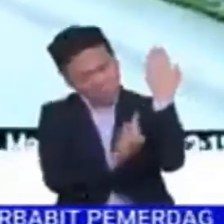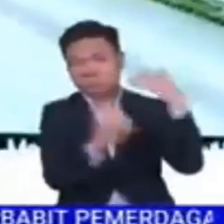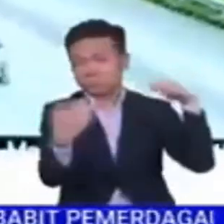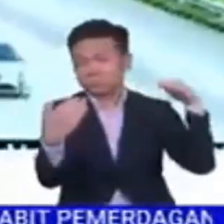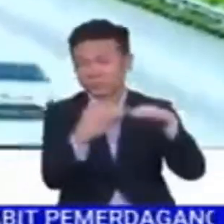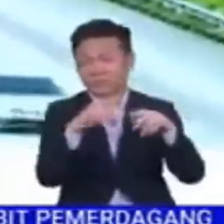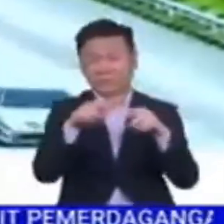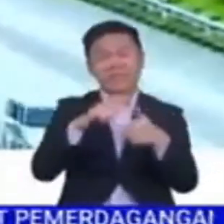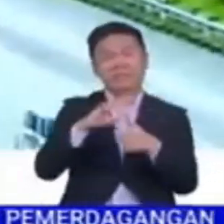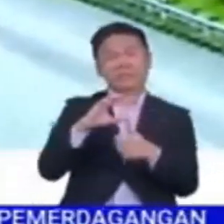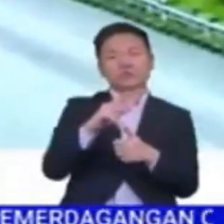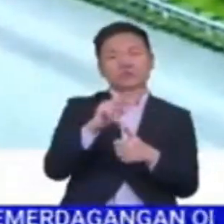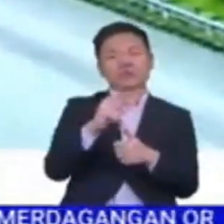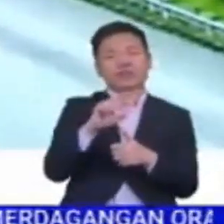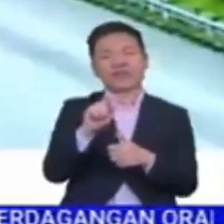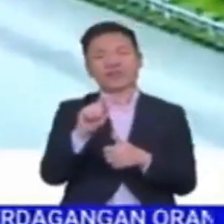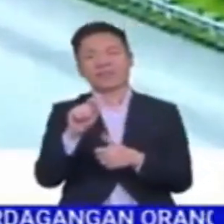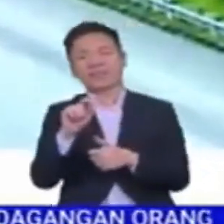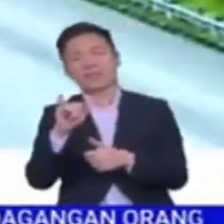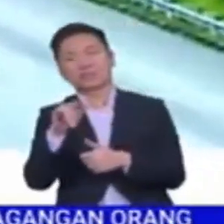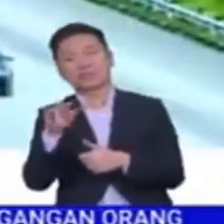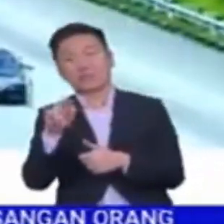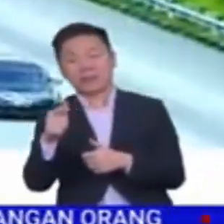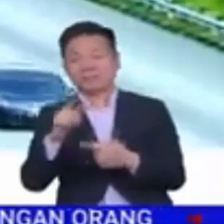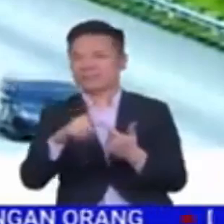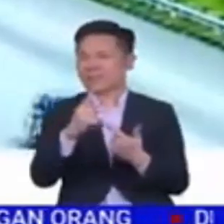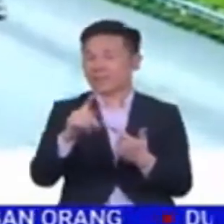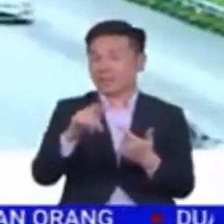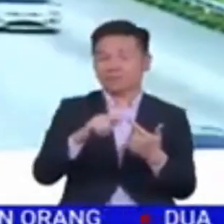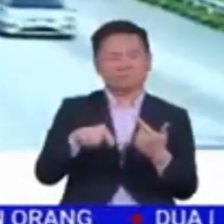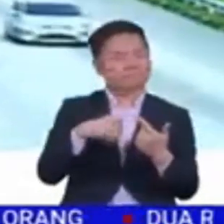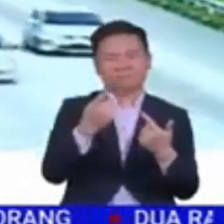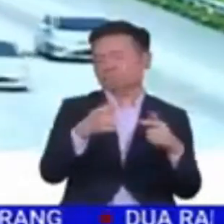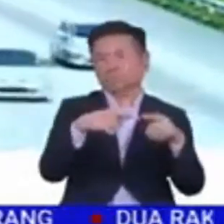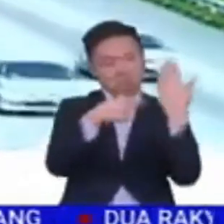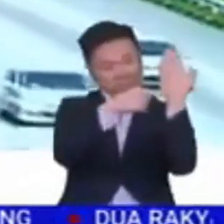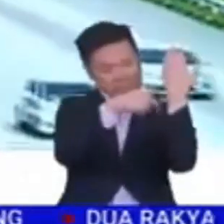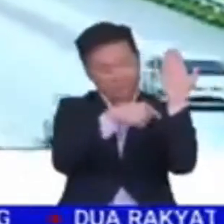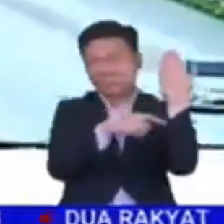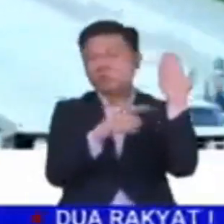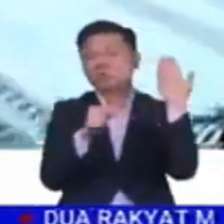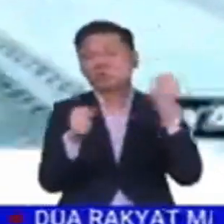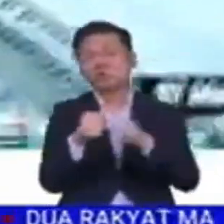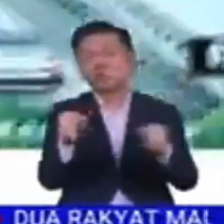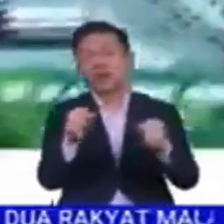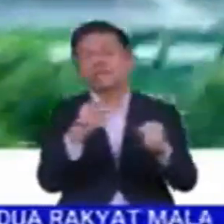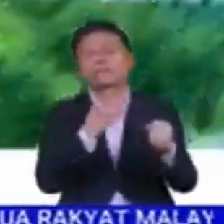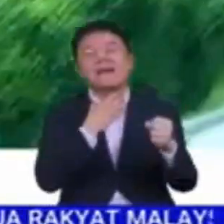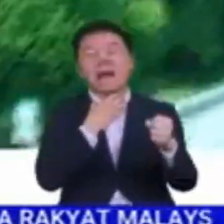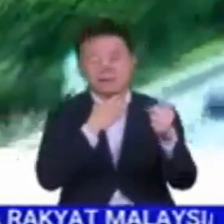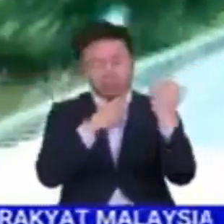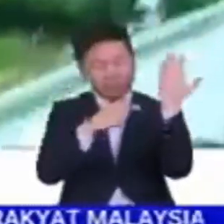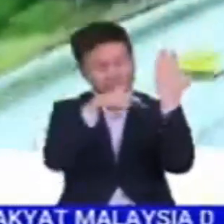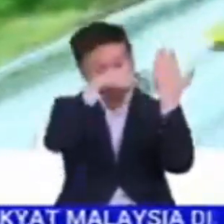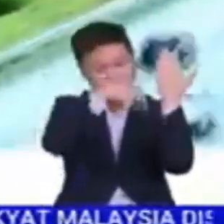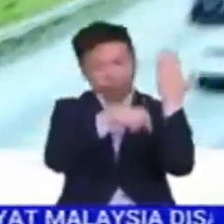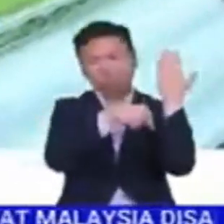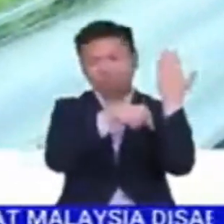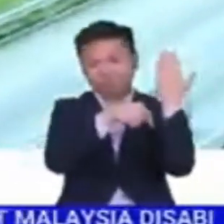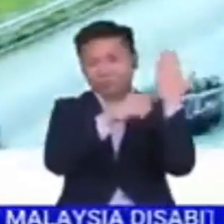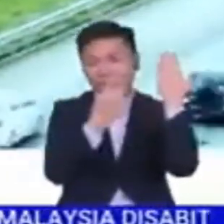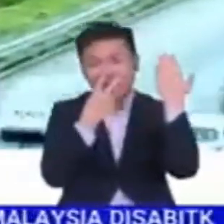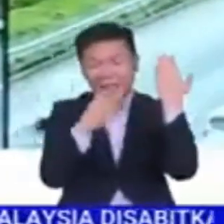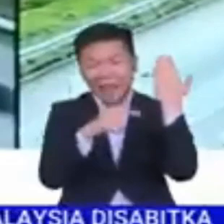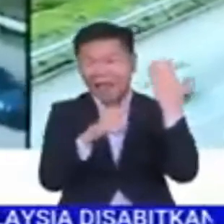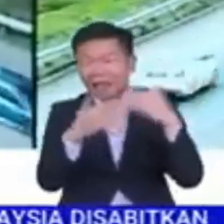dari Cangkat Juring ke Kuala Kangsa, perlahan 9 km dari Kuala Kangsa ke RNR Sungai Perak arah selatan, perlahan 2 km